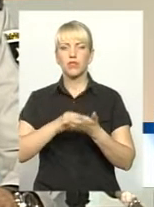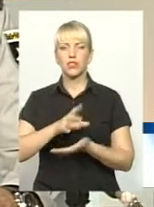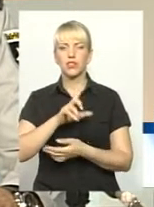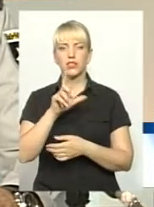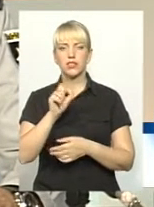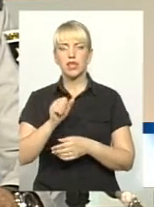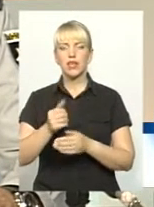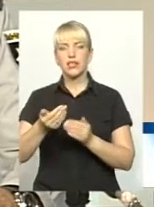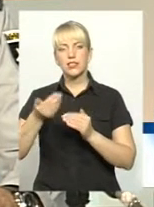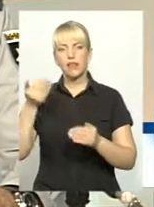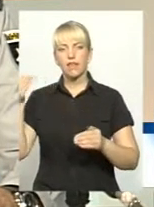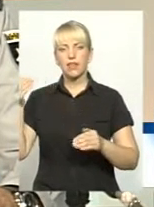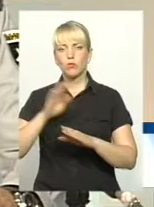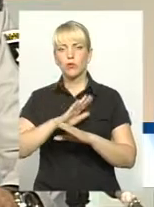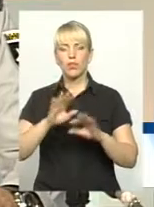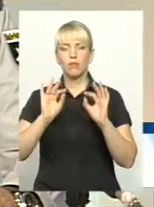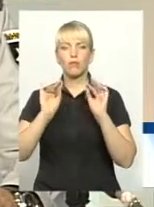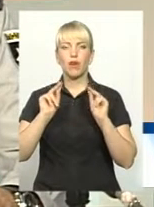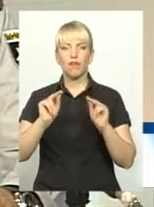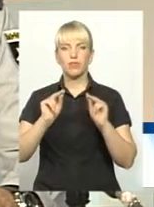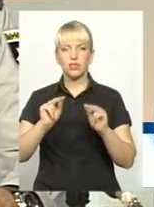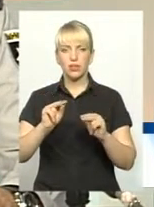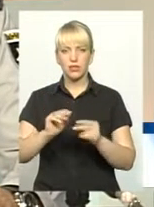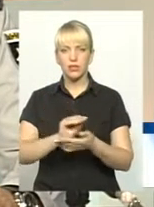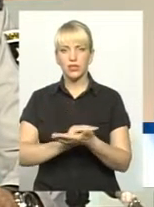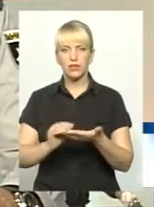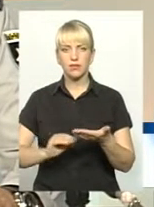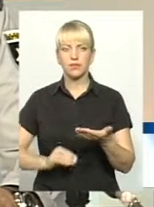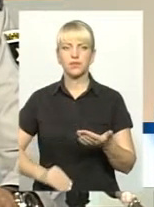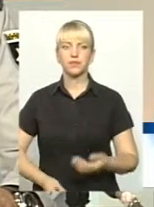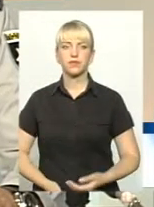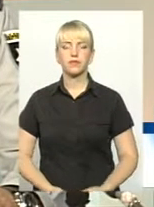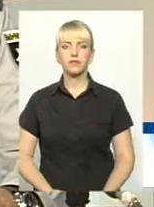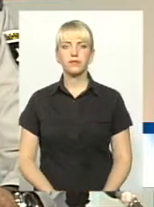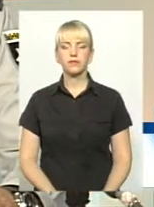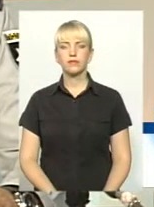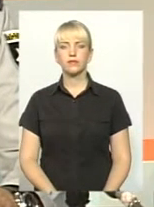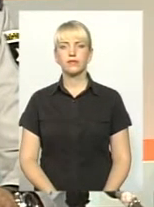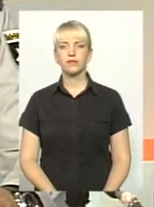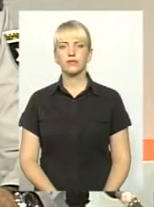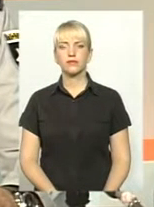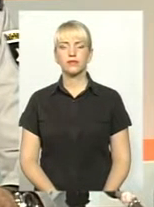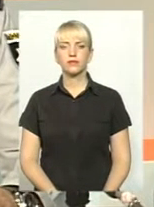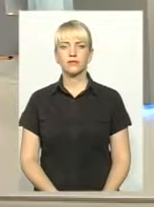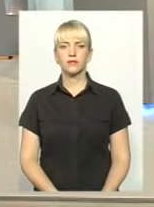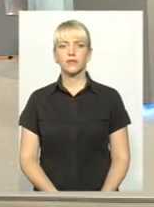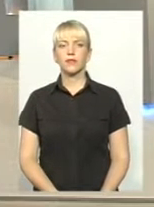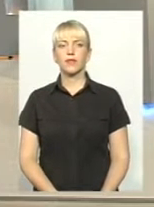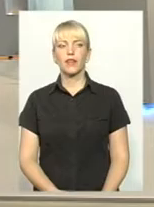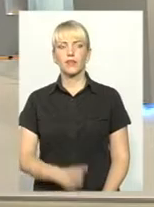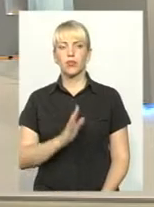які будуть подаватися в декларації про доходи та членів їх сімей. Володимире